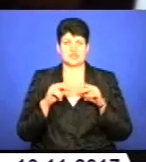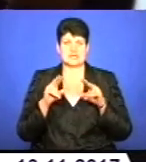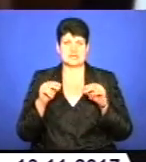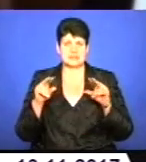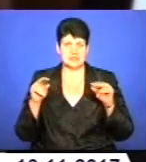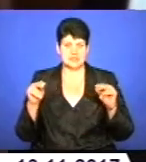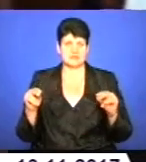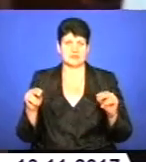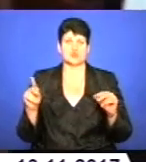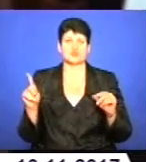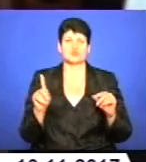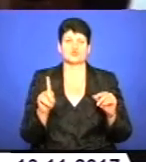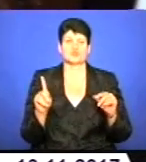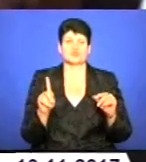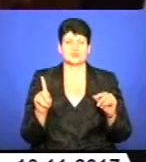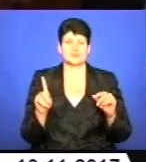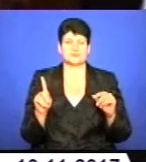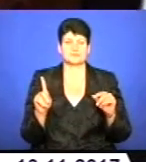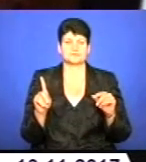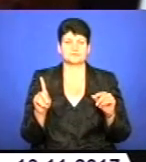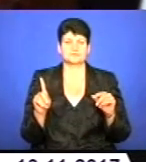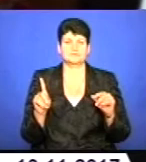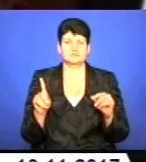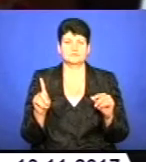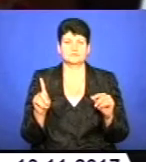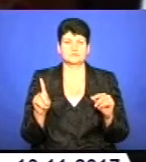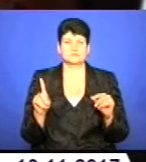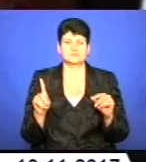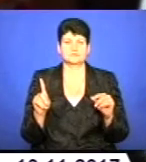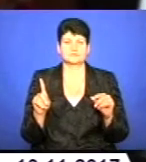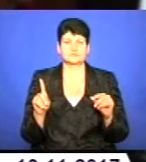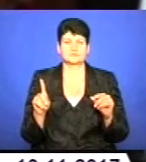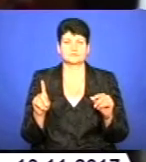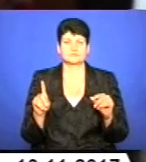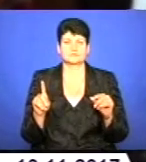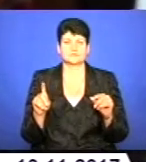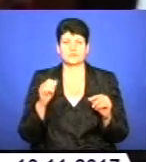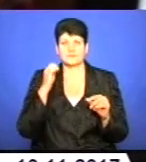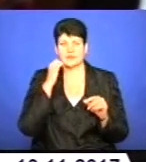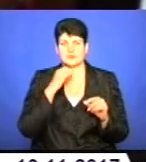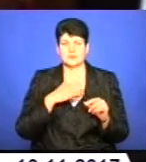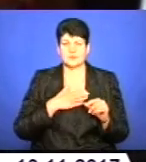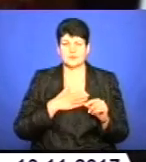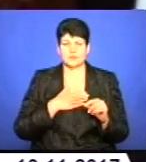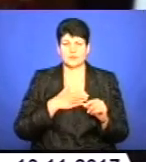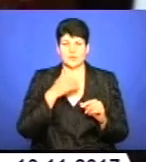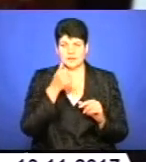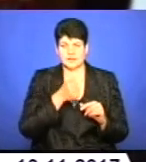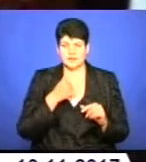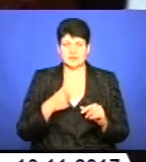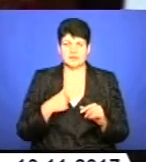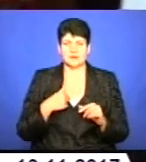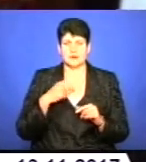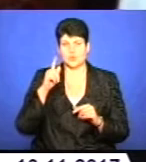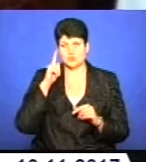що прихильні на приклонні моїх літ, я Господь